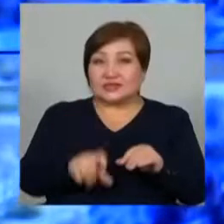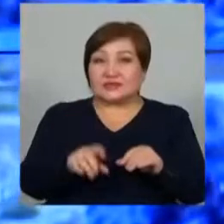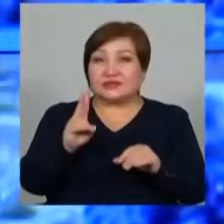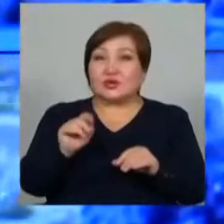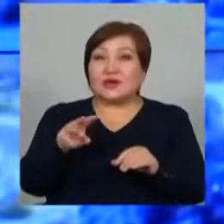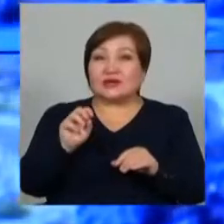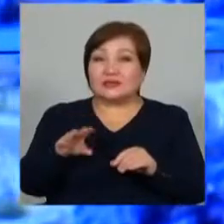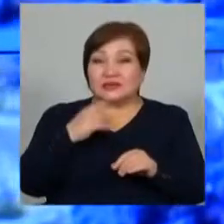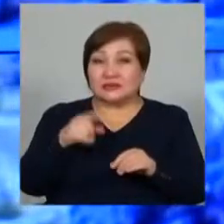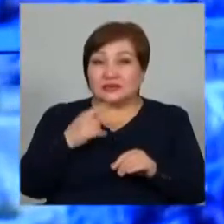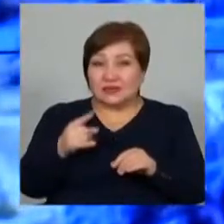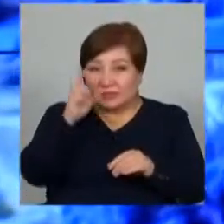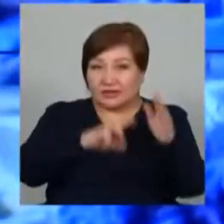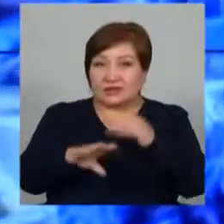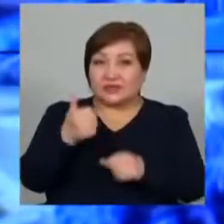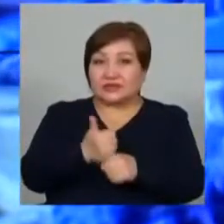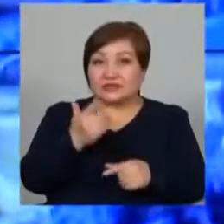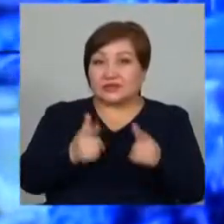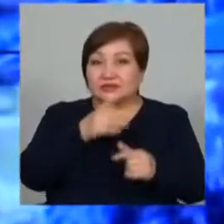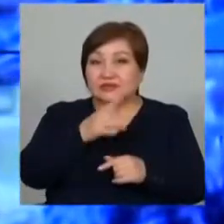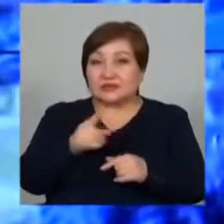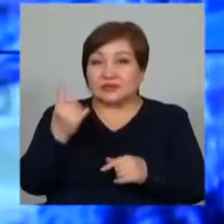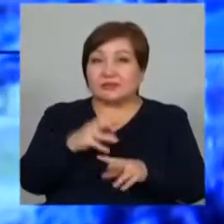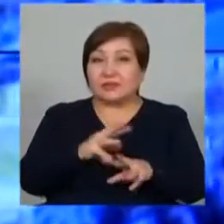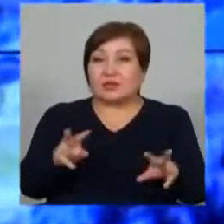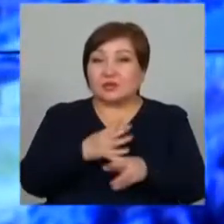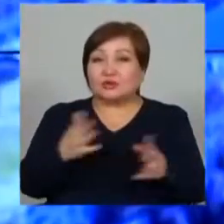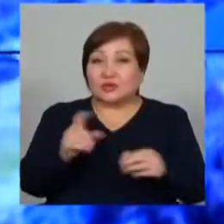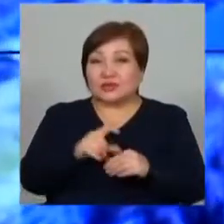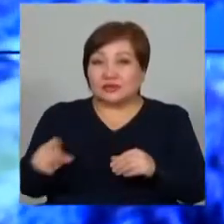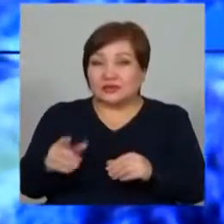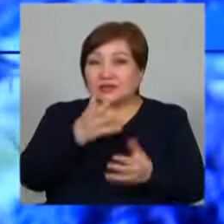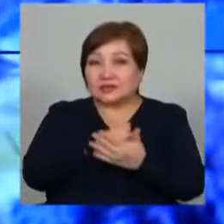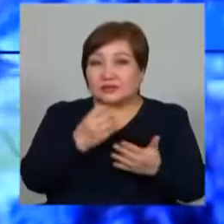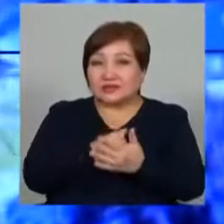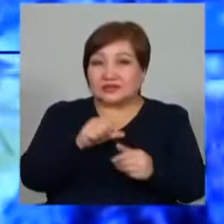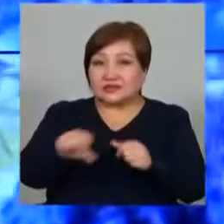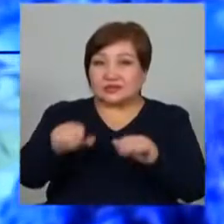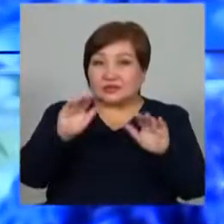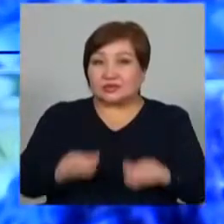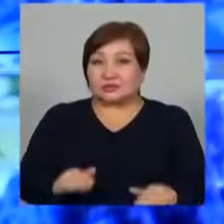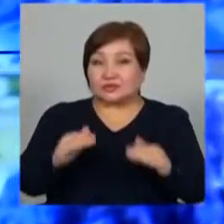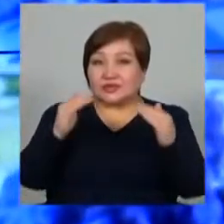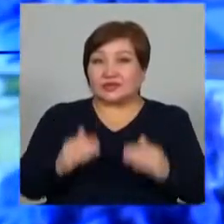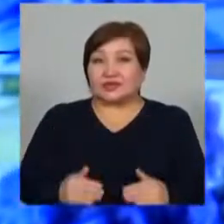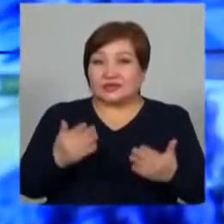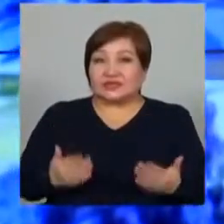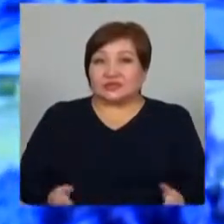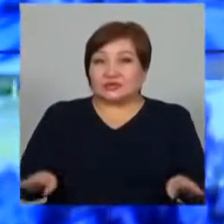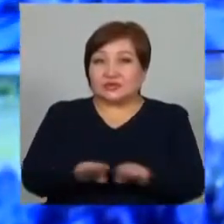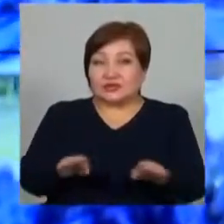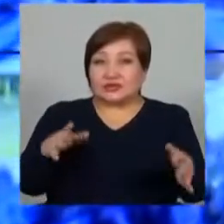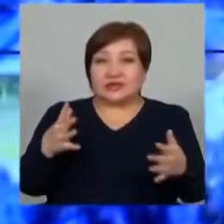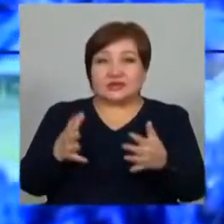айтты. Мемлекет басшысы қазіргі таңда 1 миллионға жуық адамның табысы ең төменгі күнкөріс деңгейіне де жетпейтінін сынғалды. Сөйте